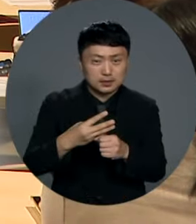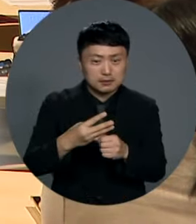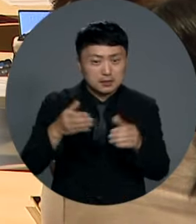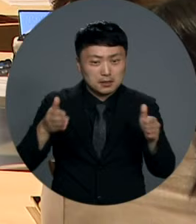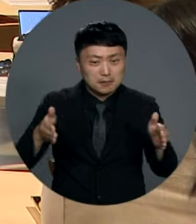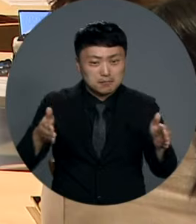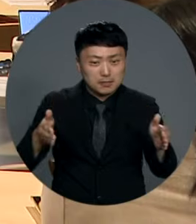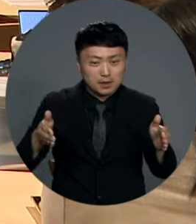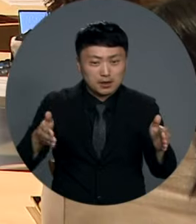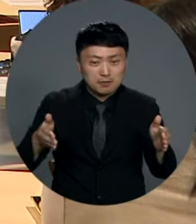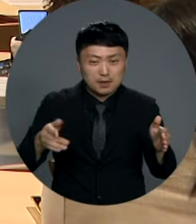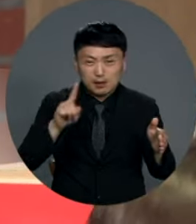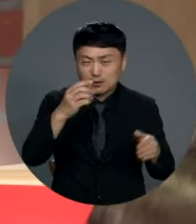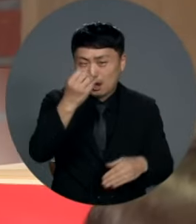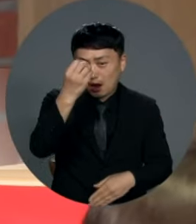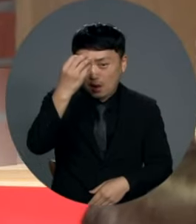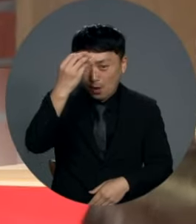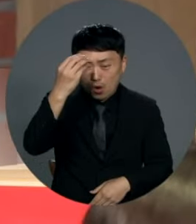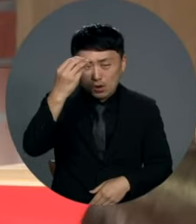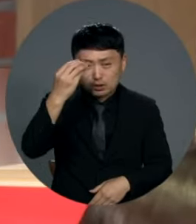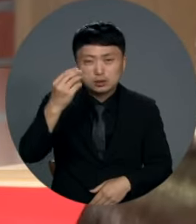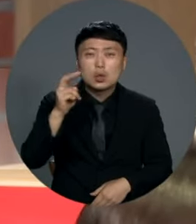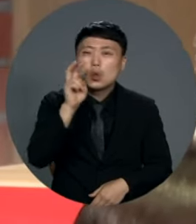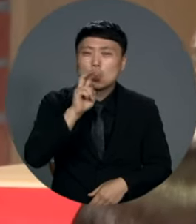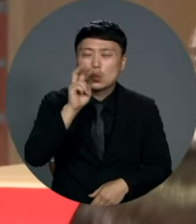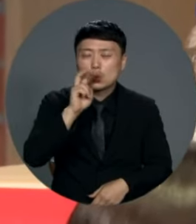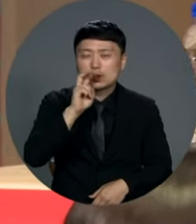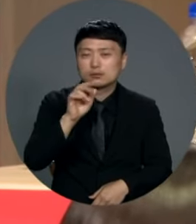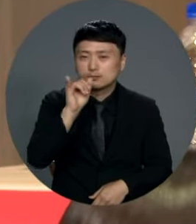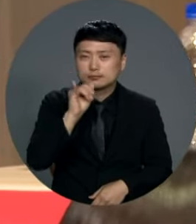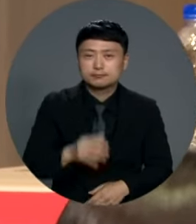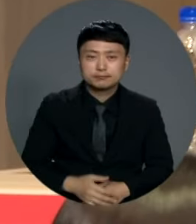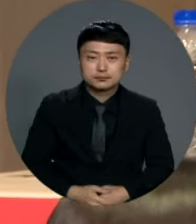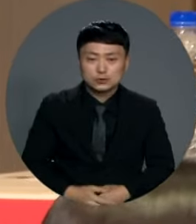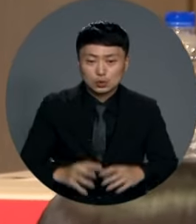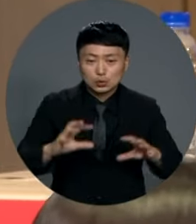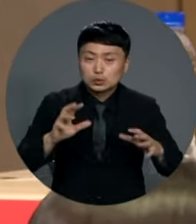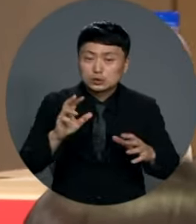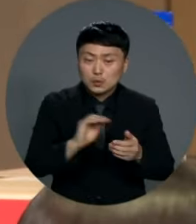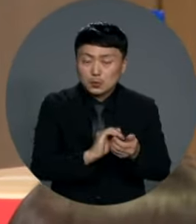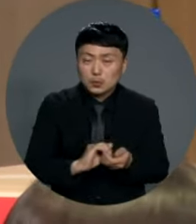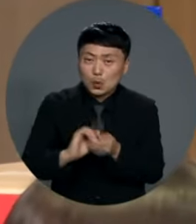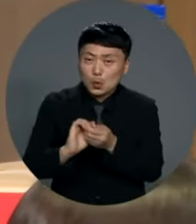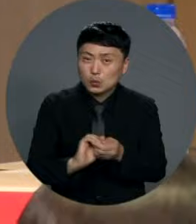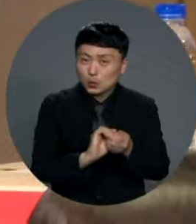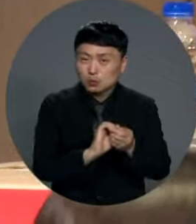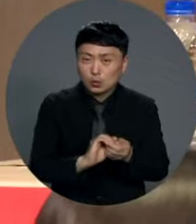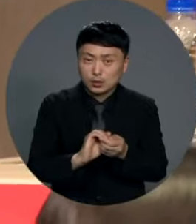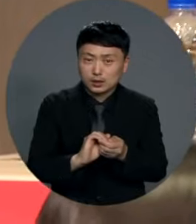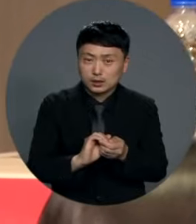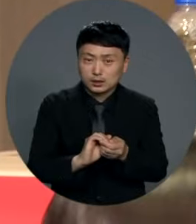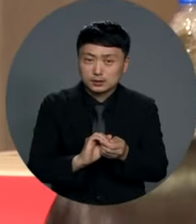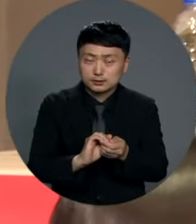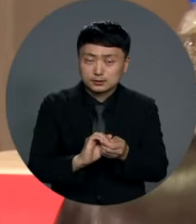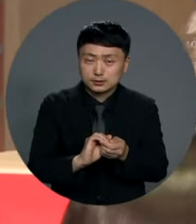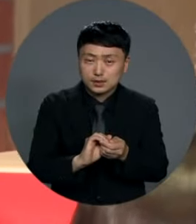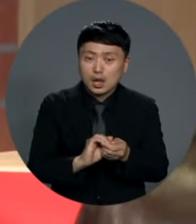그 한이 처음 대에니다 국립오페라단 베러 시칠리아섬의